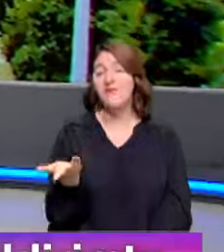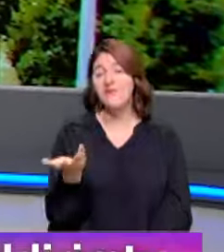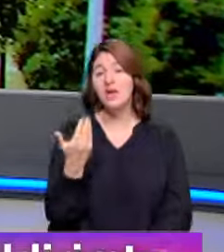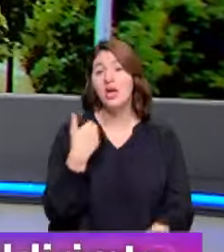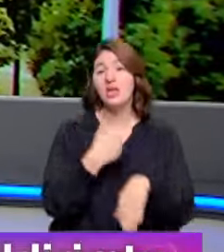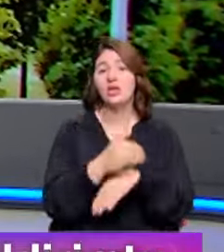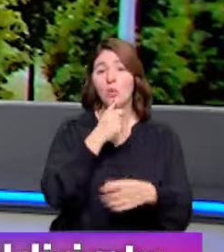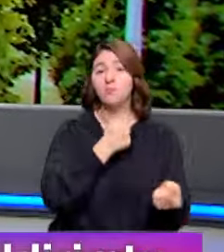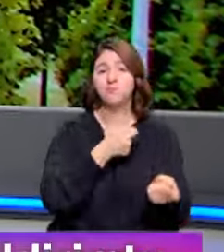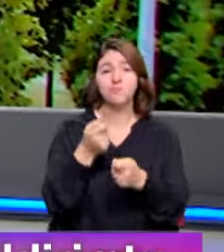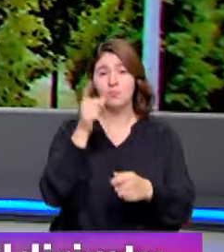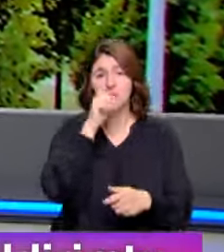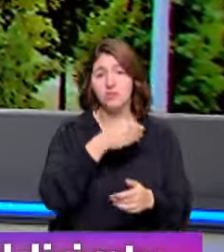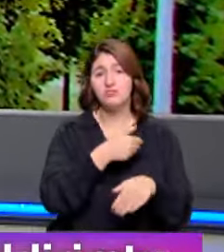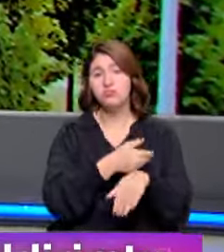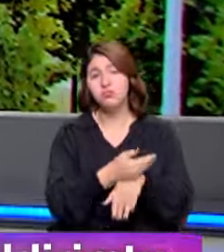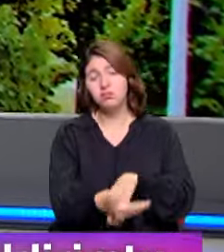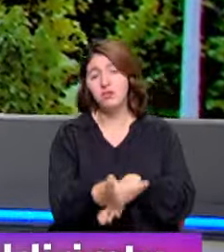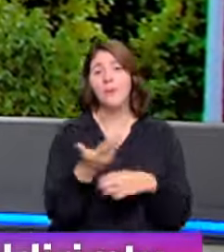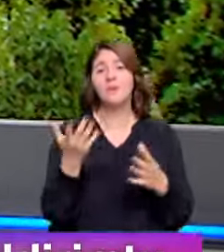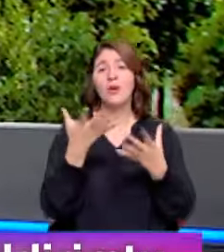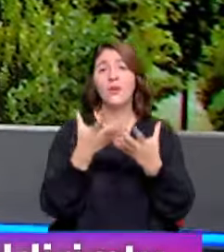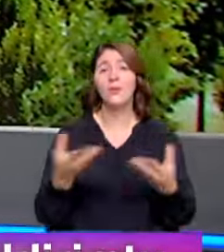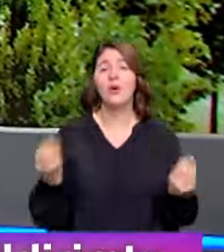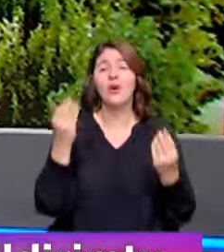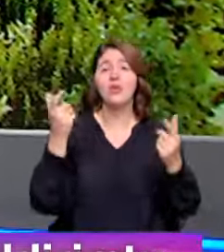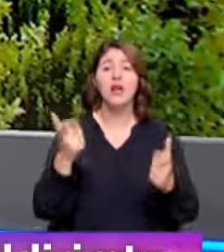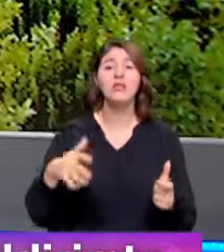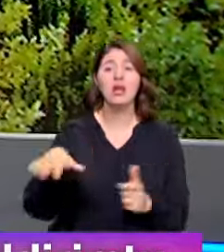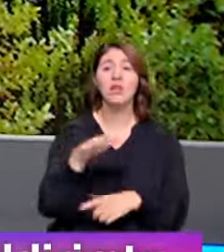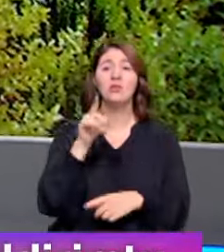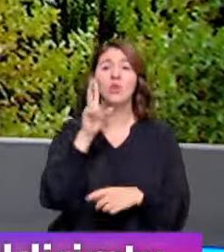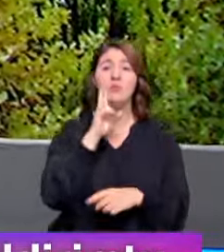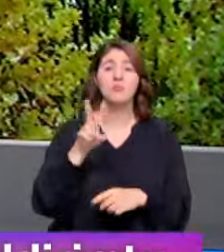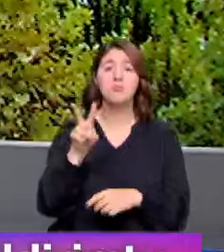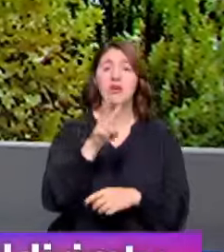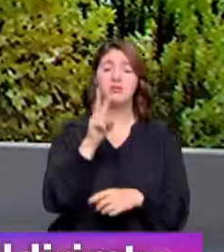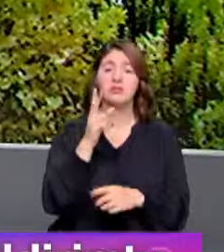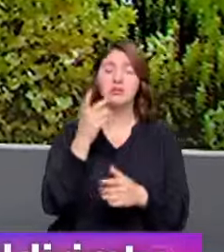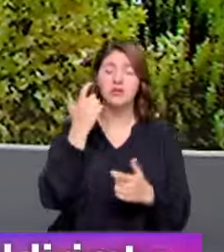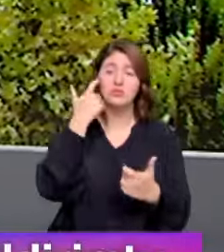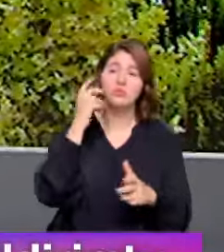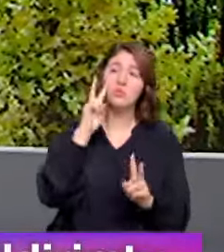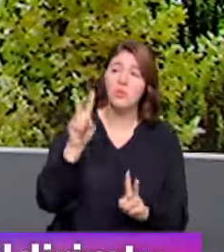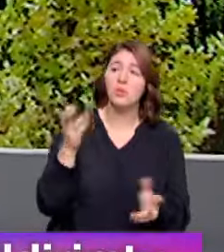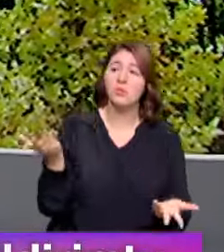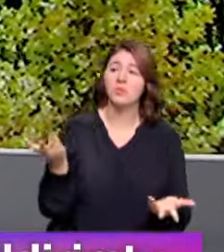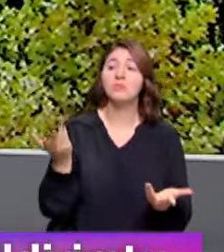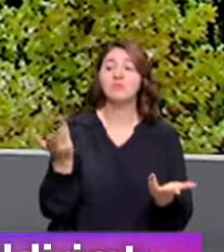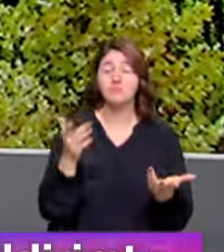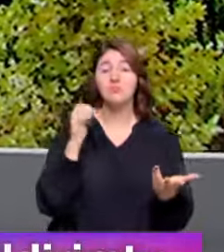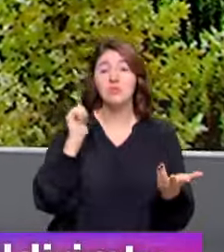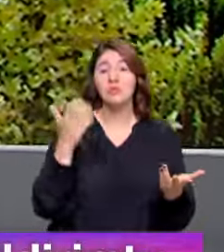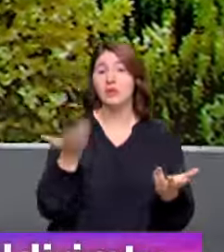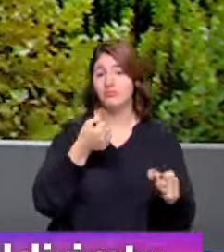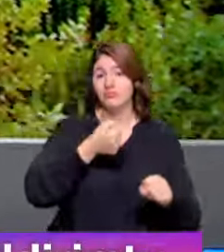geç müdahale edildiği için maalesef kile dönmüş alanlarda o manzaraya baka kalıyoruz biz. Şimdi